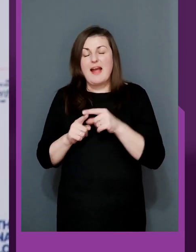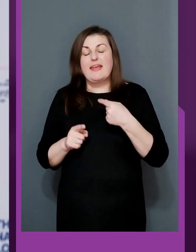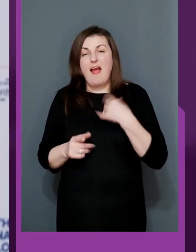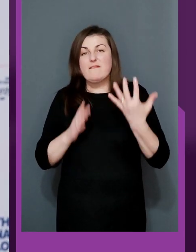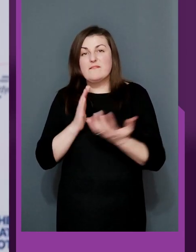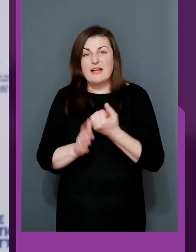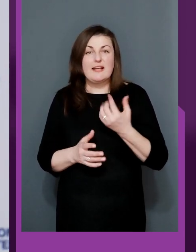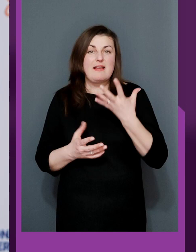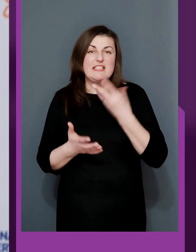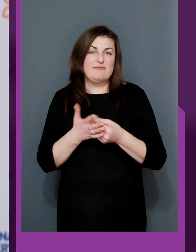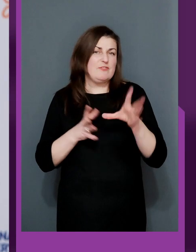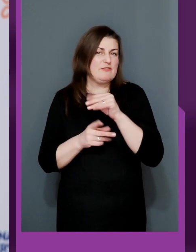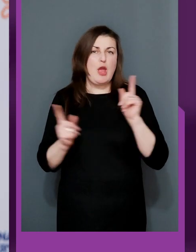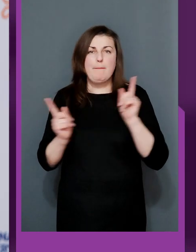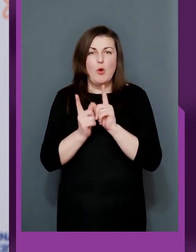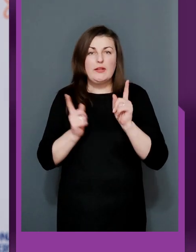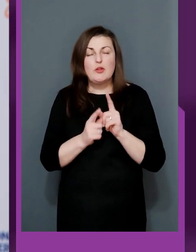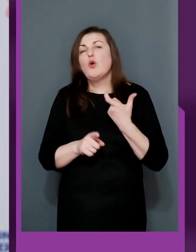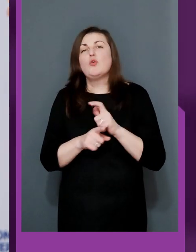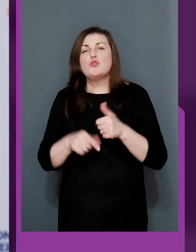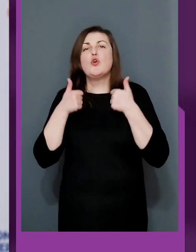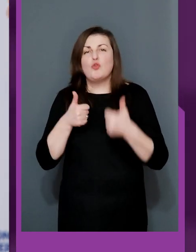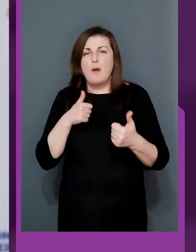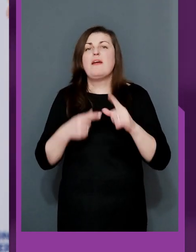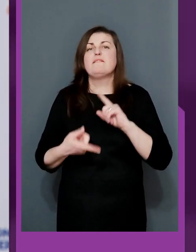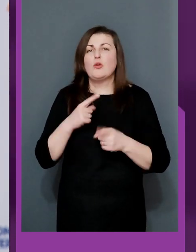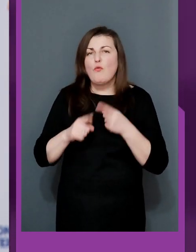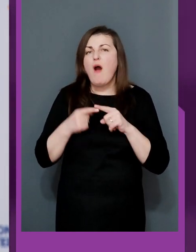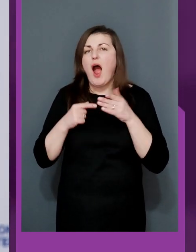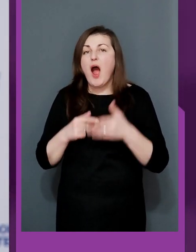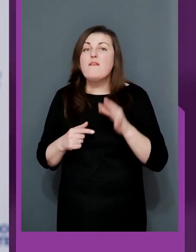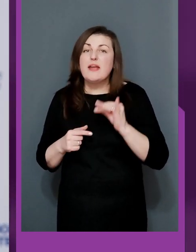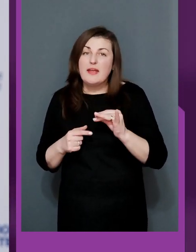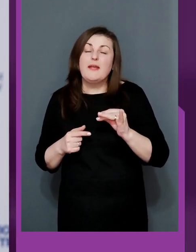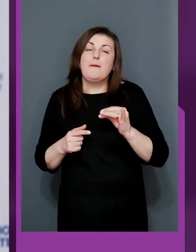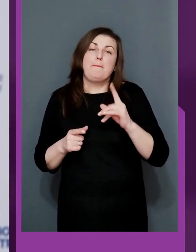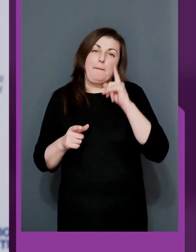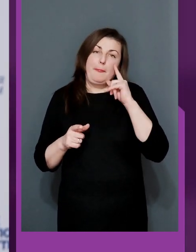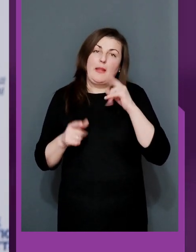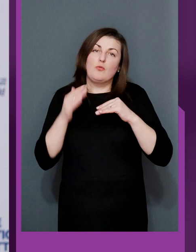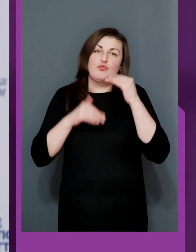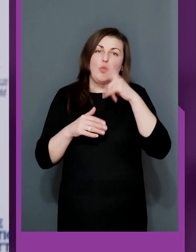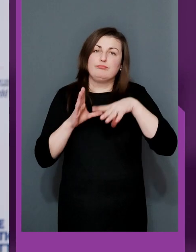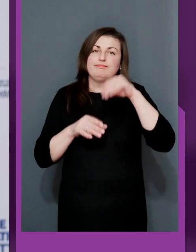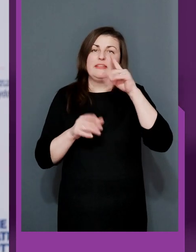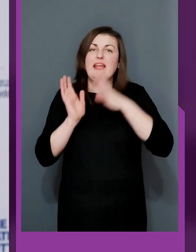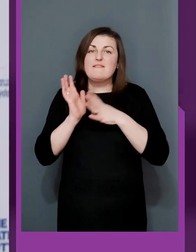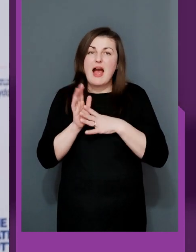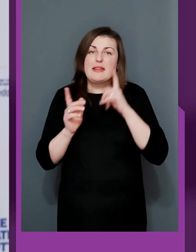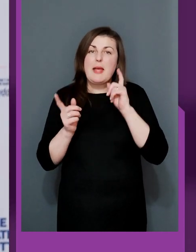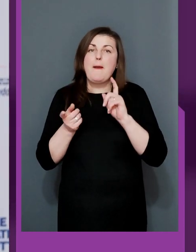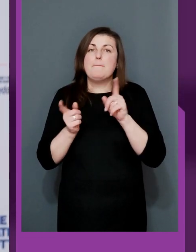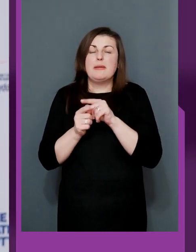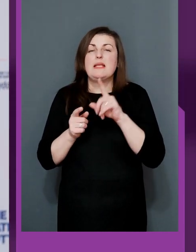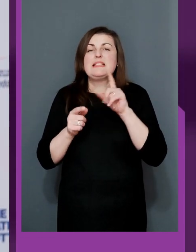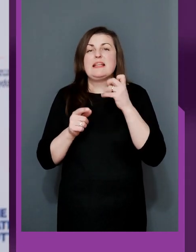Я виграв всі свої поєдинки досить добре фхтував і прожеребився дев'ятим бій за